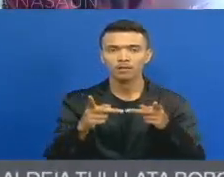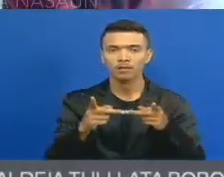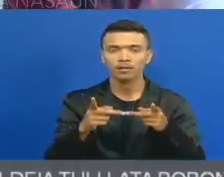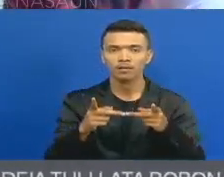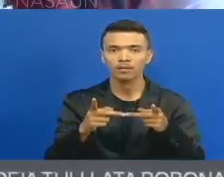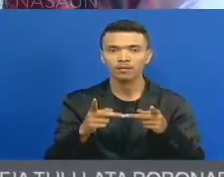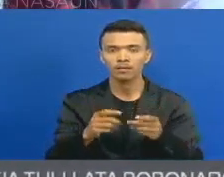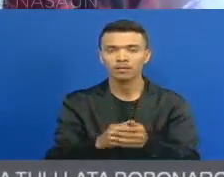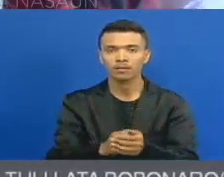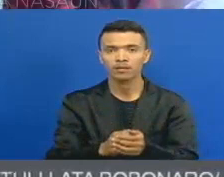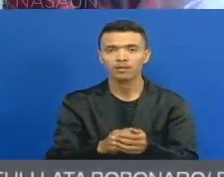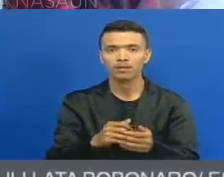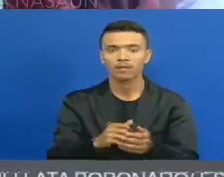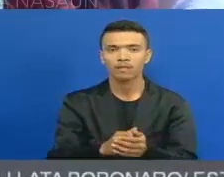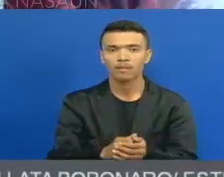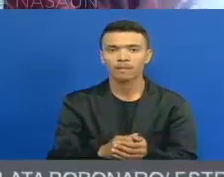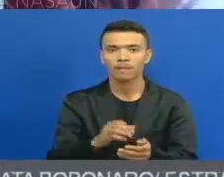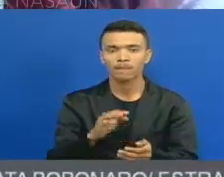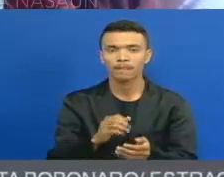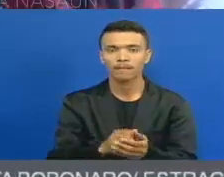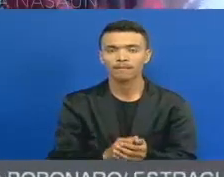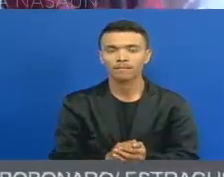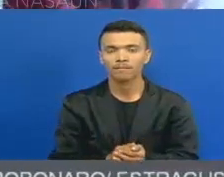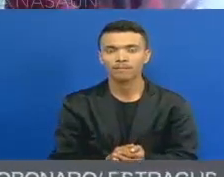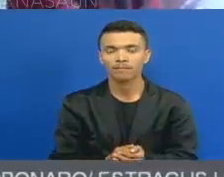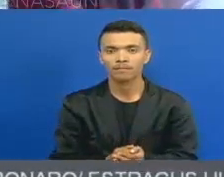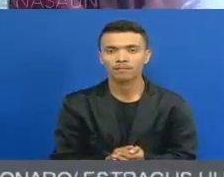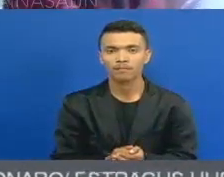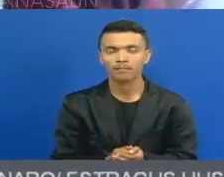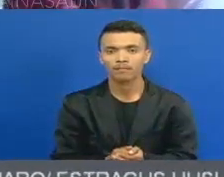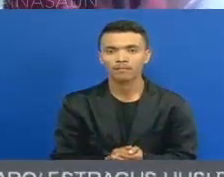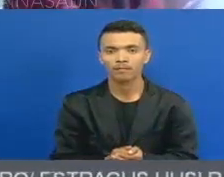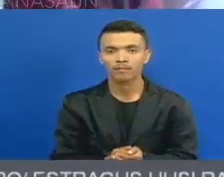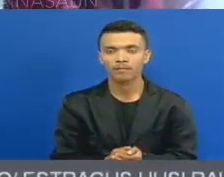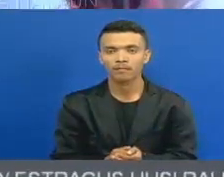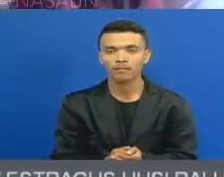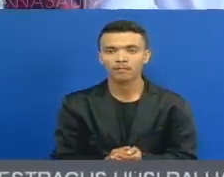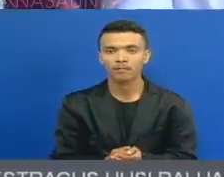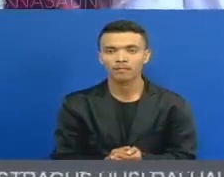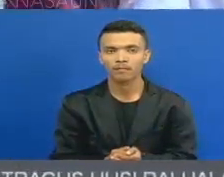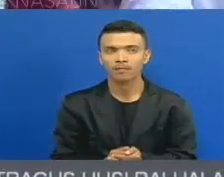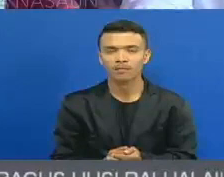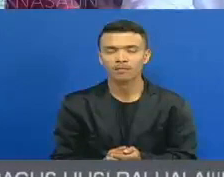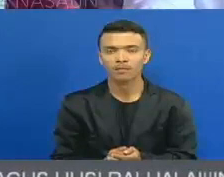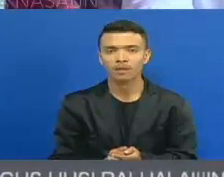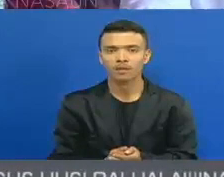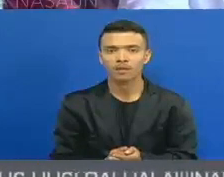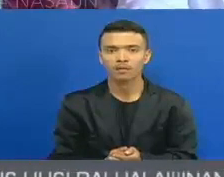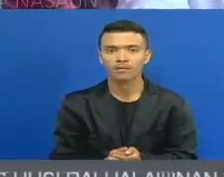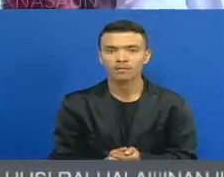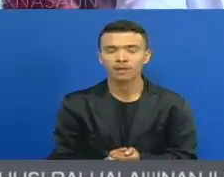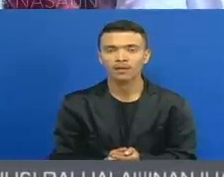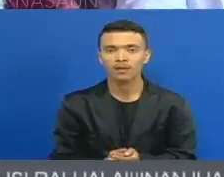ini kita statua ini proklamador abo Javiernya kita ya rotunda Comoro kita ya kena mau kena ama